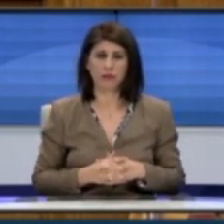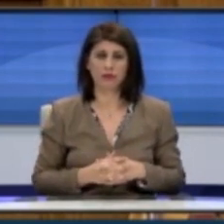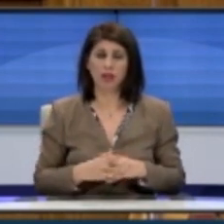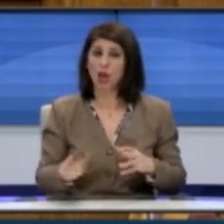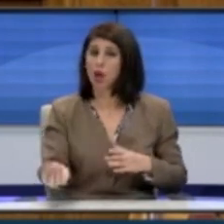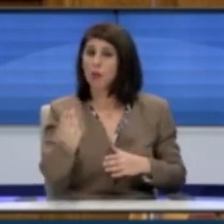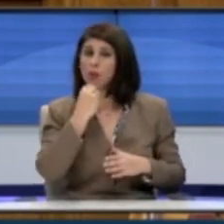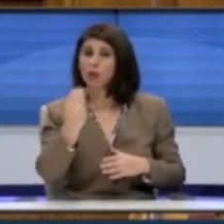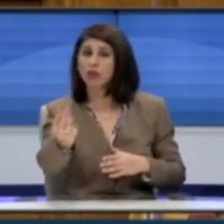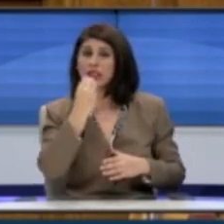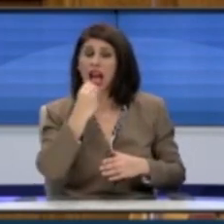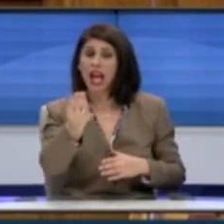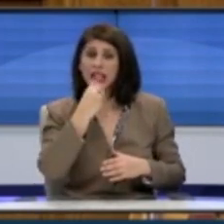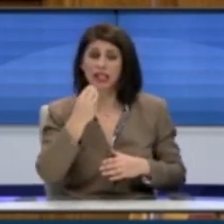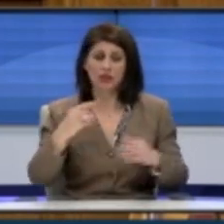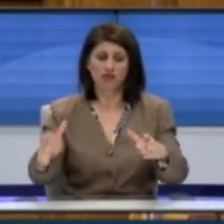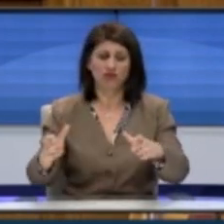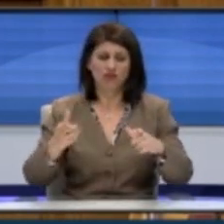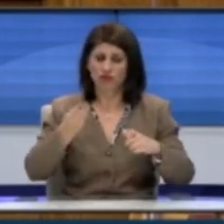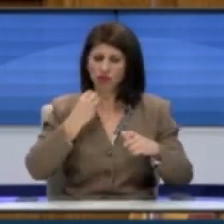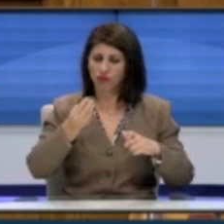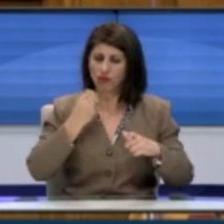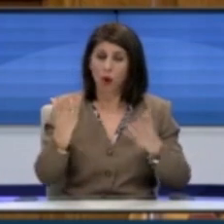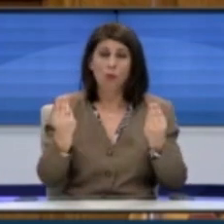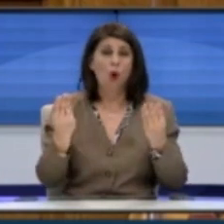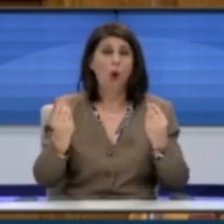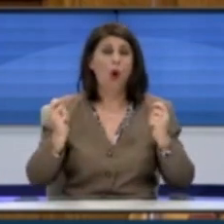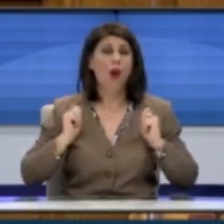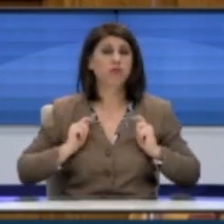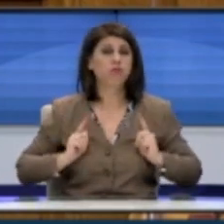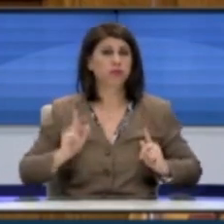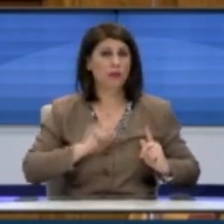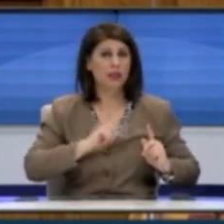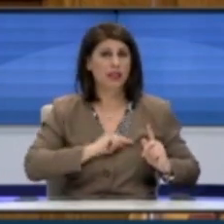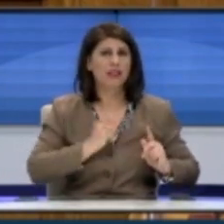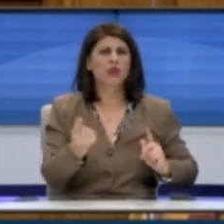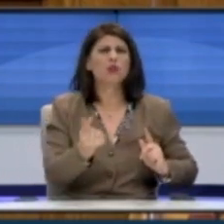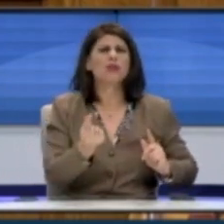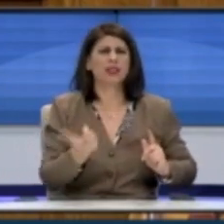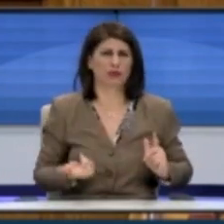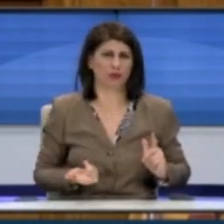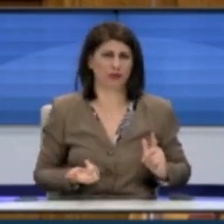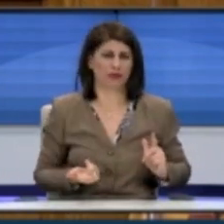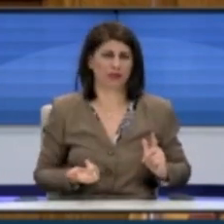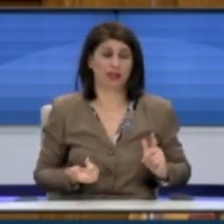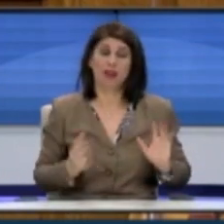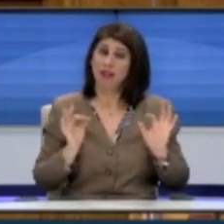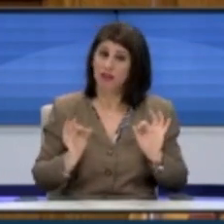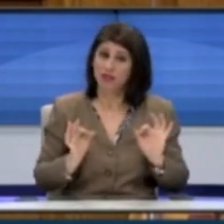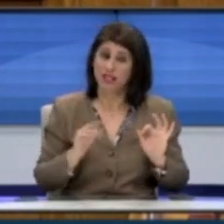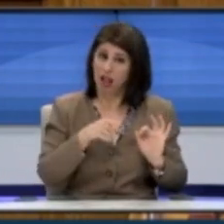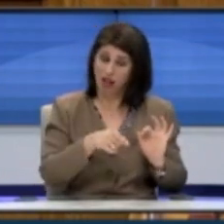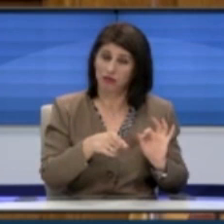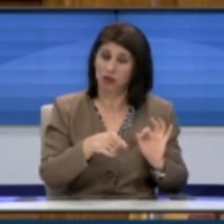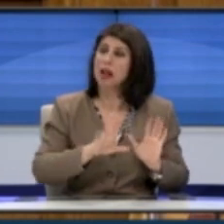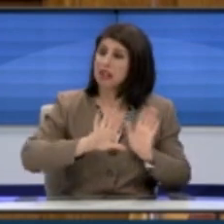κέρδη λίγους μονοπωλιακούς ομίλους, το μεγάλο κεφάλαιο, τους λίγους. Και βεβαίως